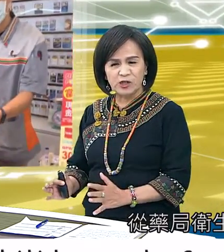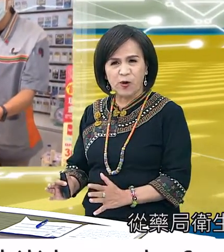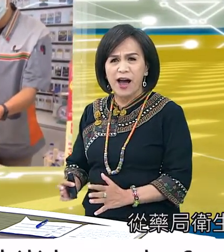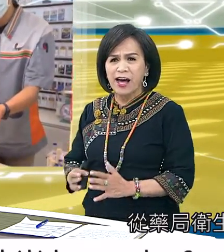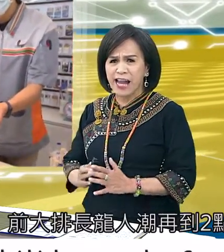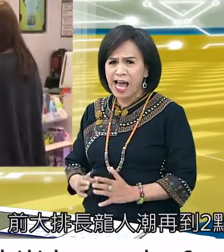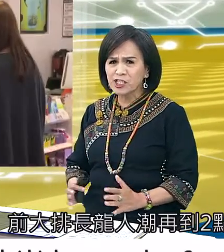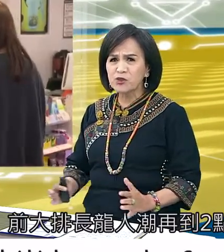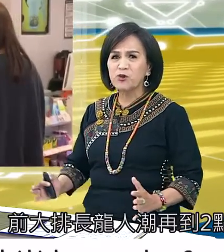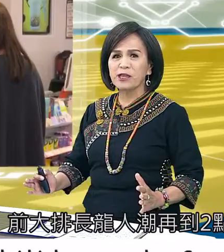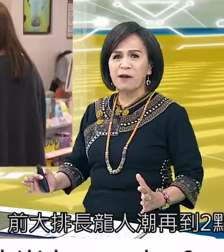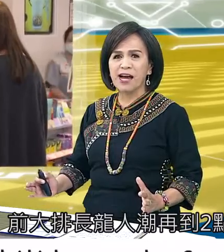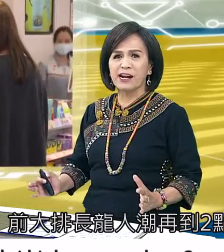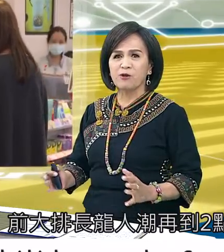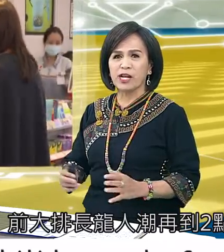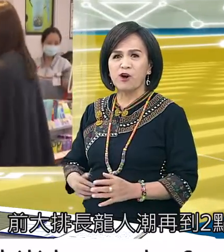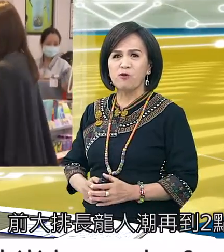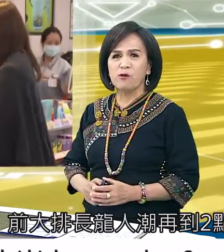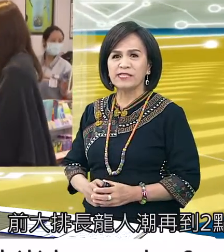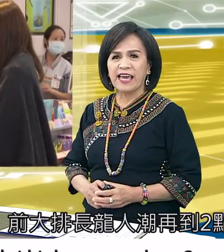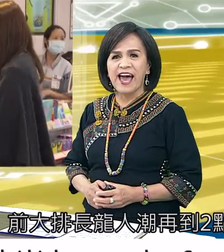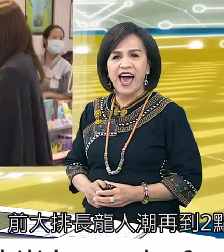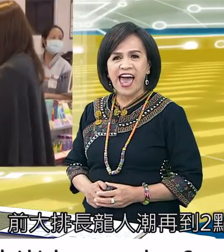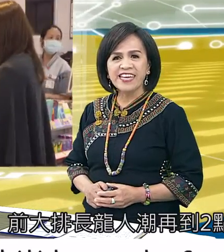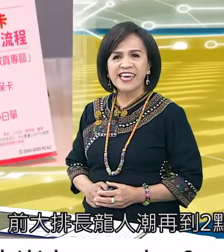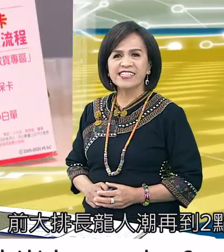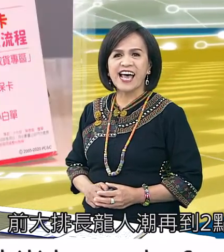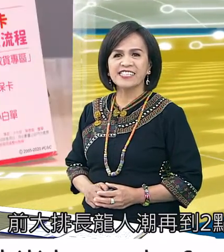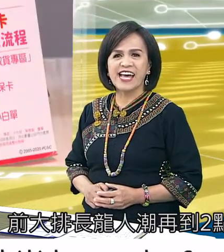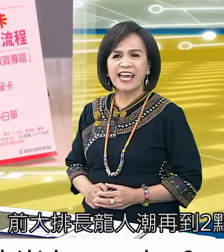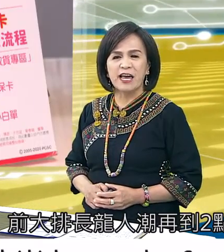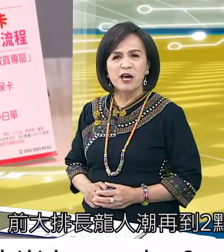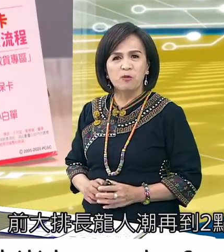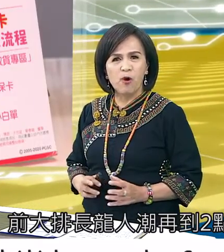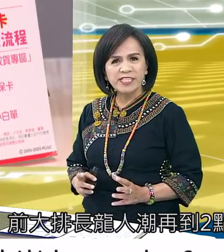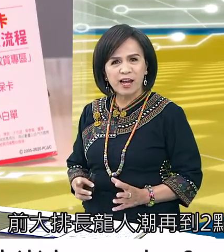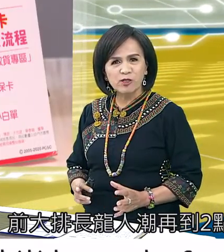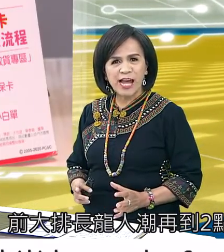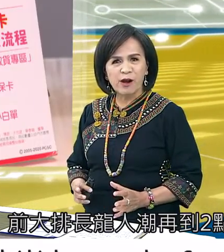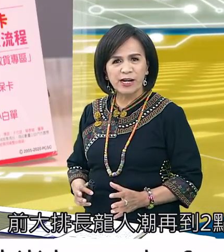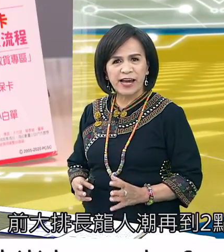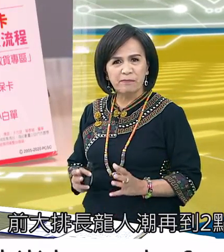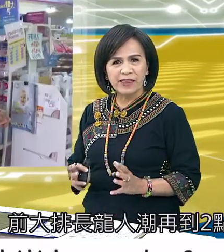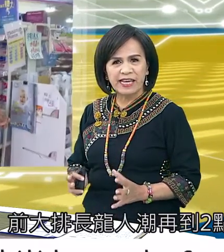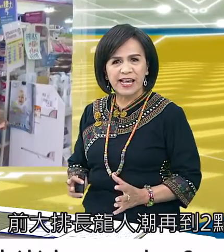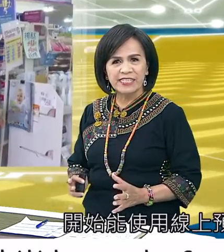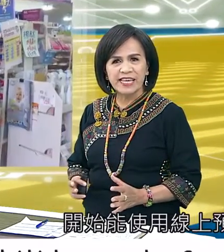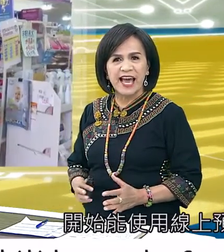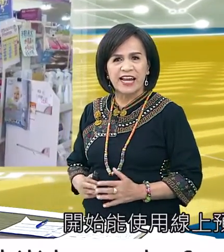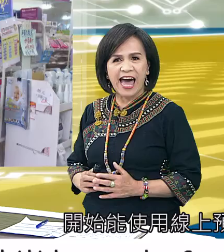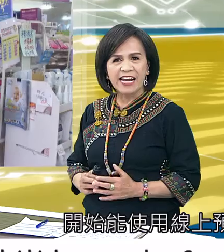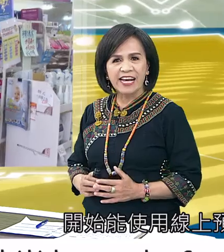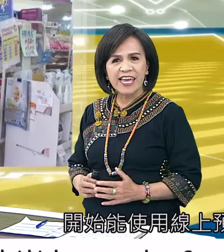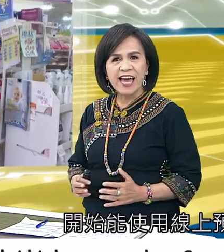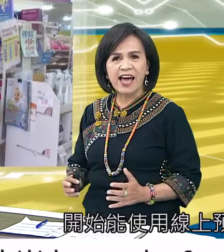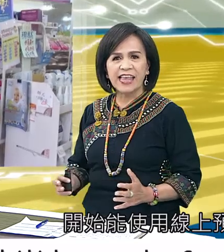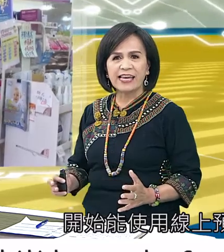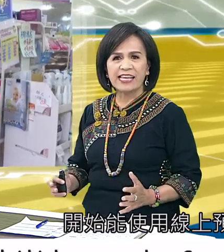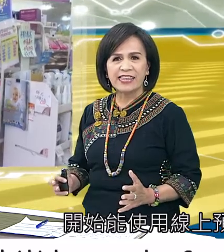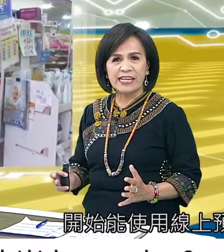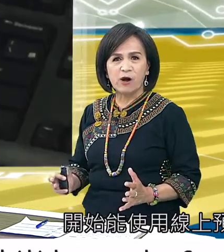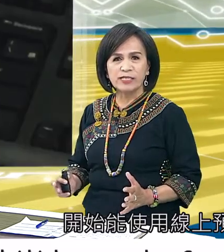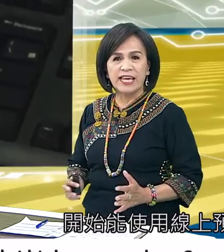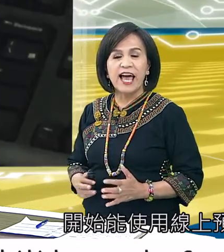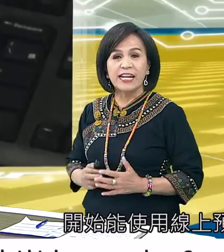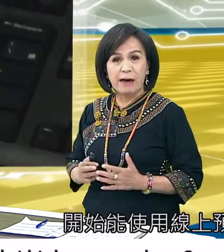ki isisyo lahasyo guta makanar kula lao mo masi ay kaya sasan ay muwas ka lusang kwa ni ka patagilan si lahar kay nga